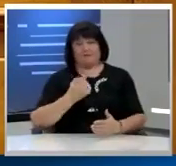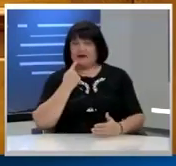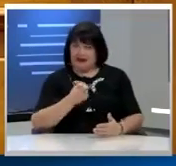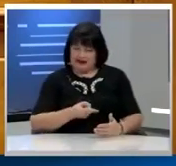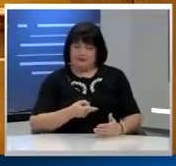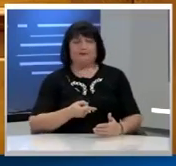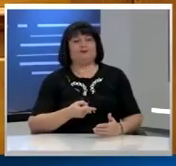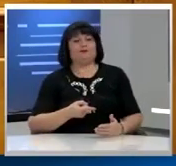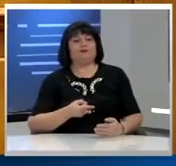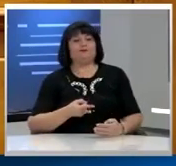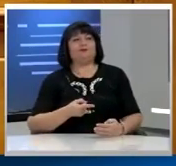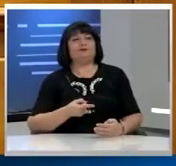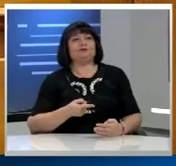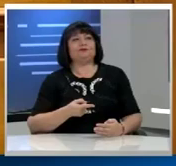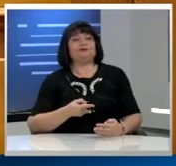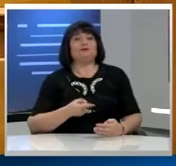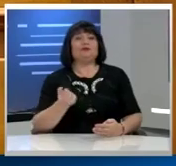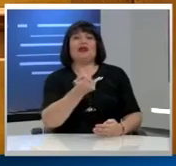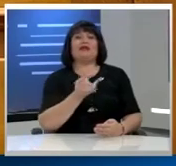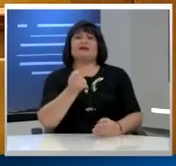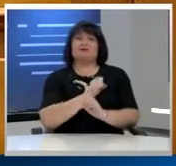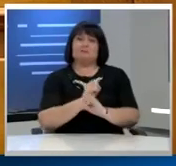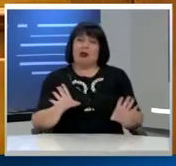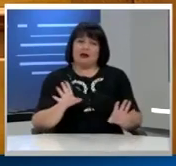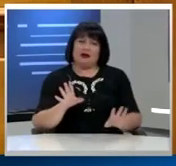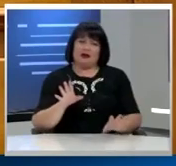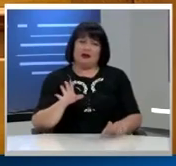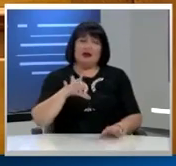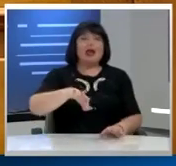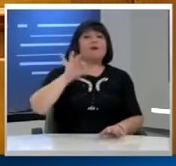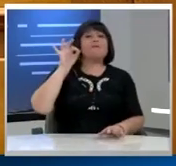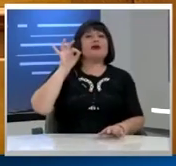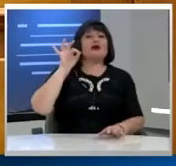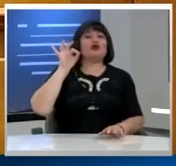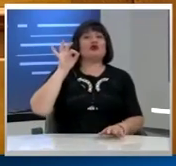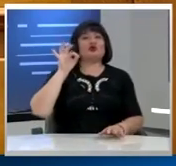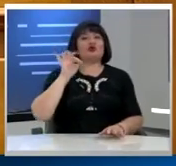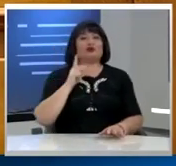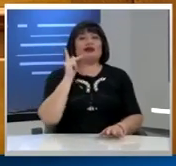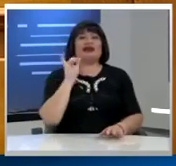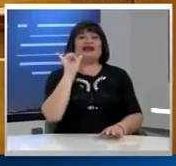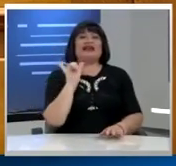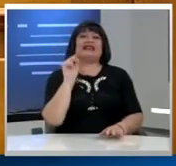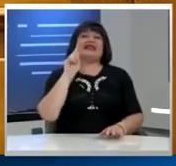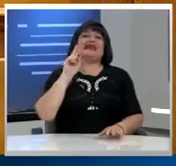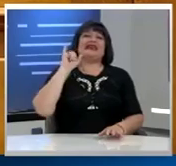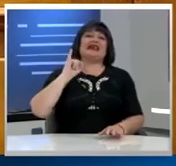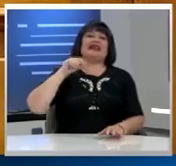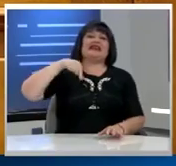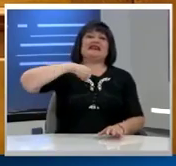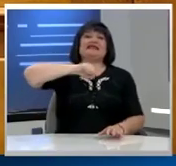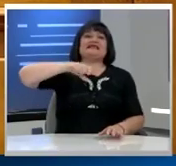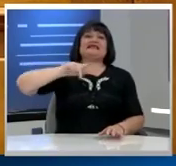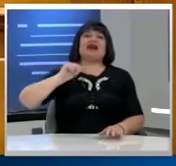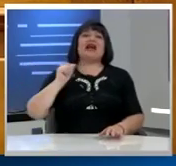Όταν ανέφερε την είδηση της επιλογής του κυρίου Δημήτρη Κυριτσάκη, δικαστικού μέχρι τότε.